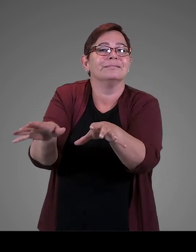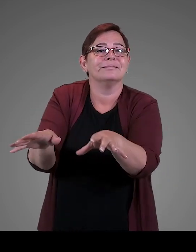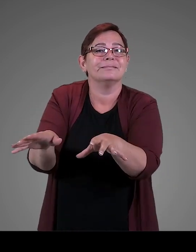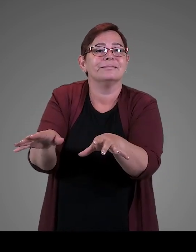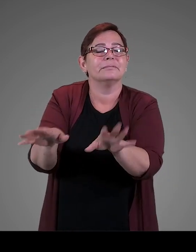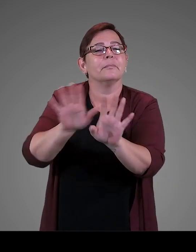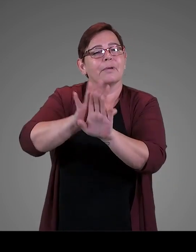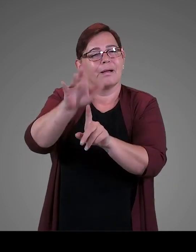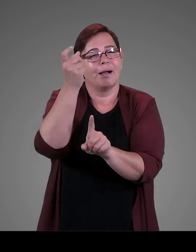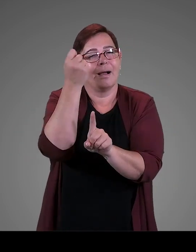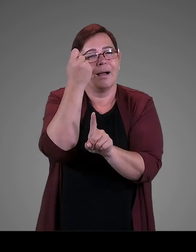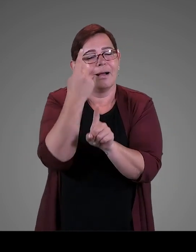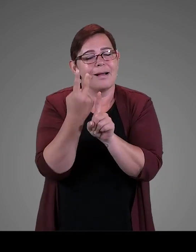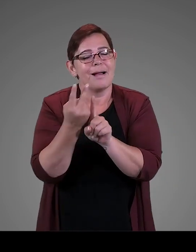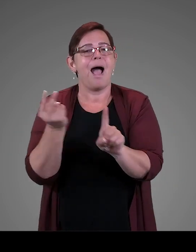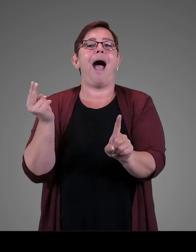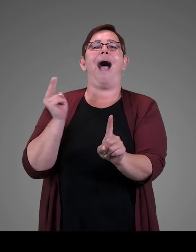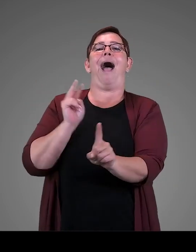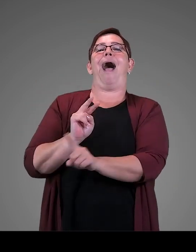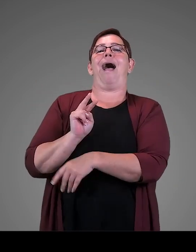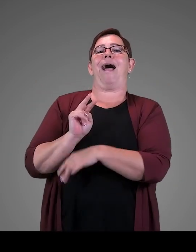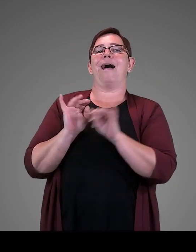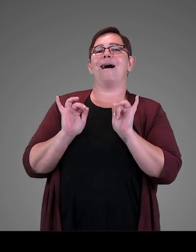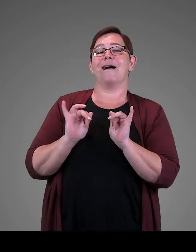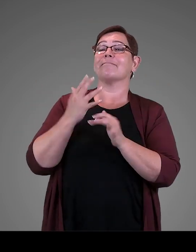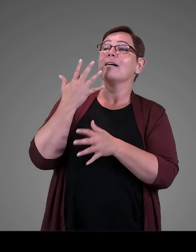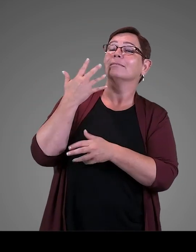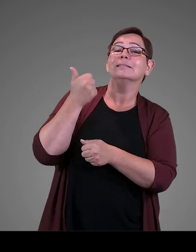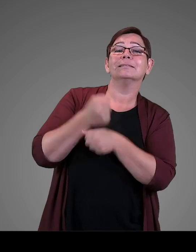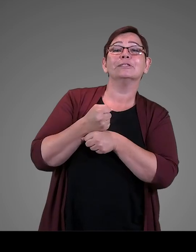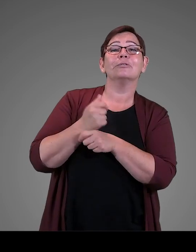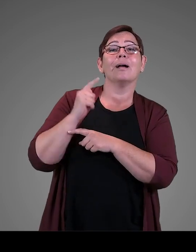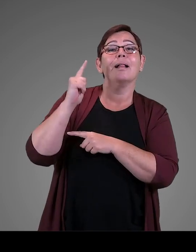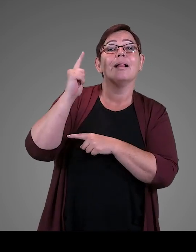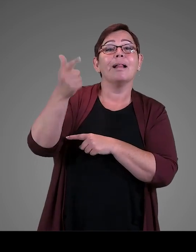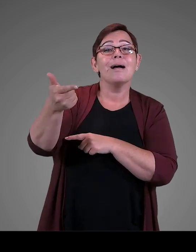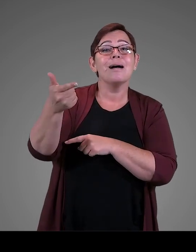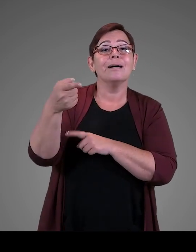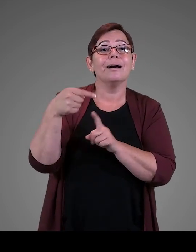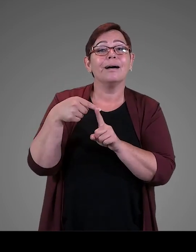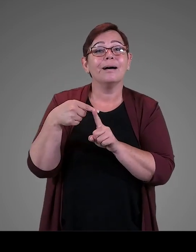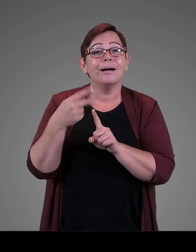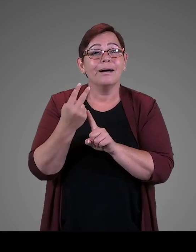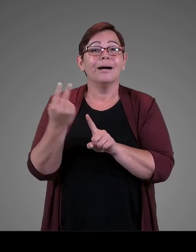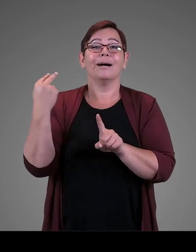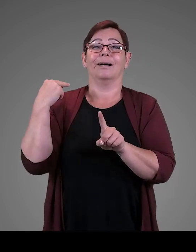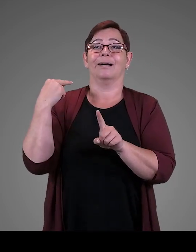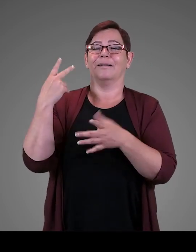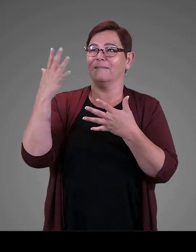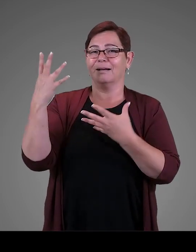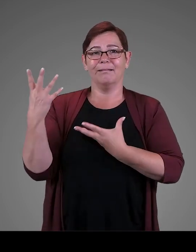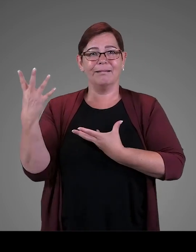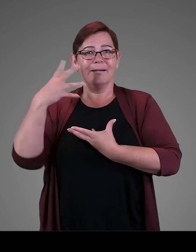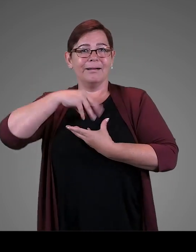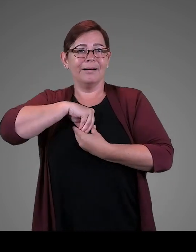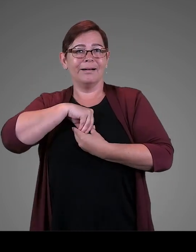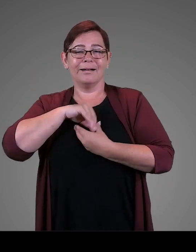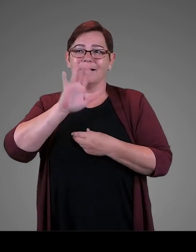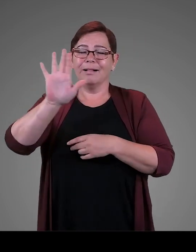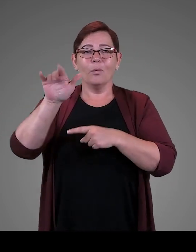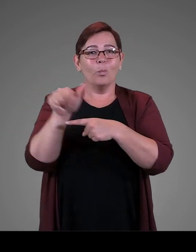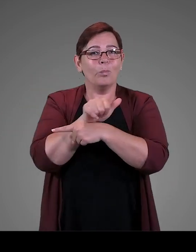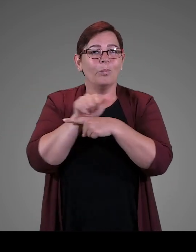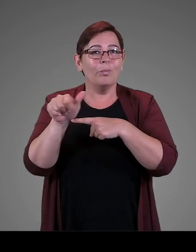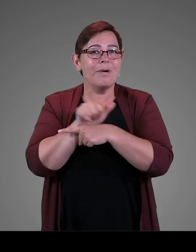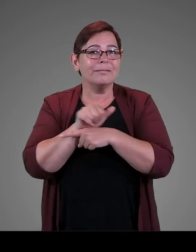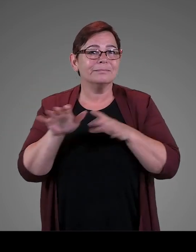pratique. Mais avec le recul, tu sais, 5, 10 ans plus tard, il y a des choses qui sont intégrées dans leur pratique de travail qui étaient liées à nos processus et tout